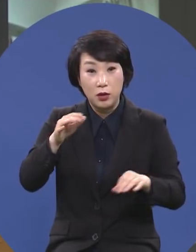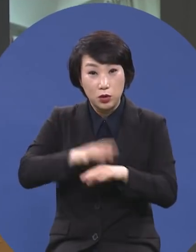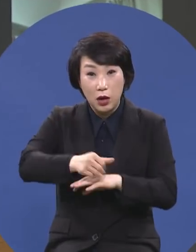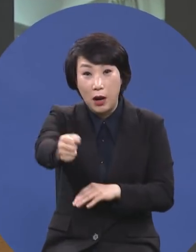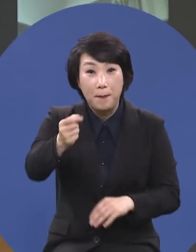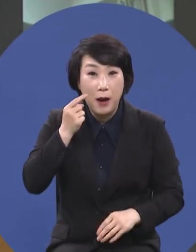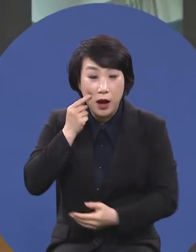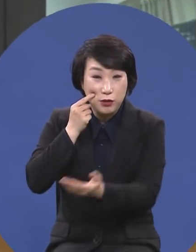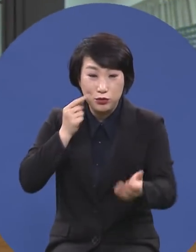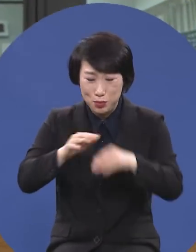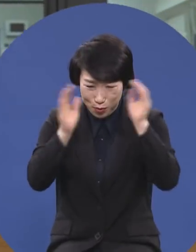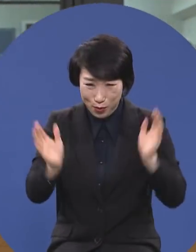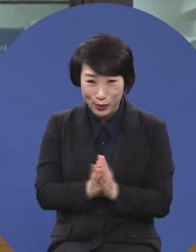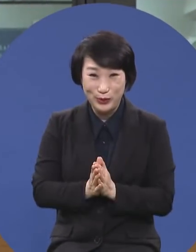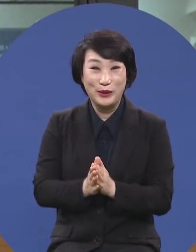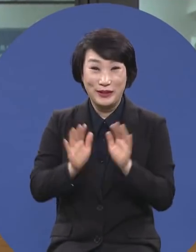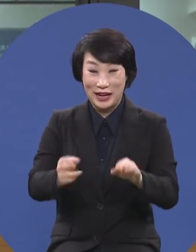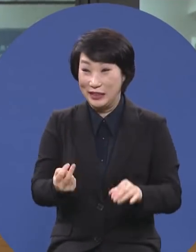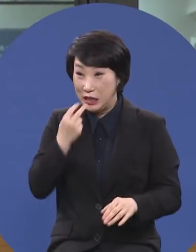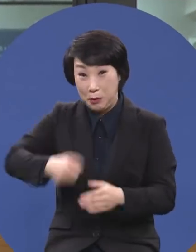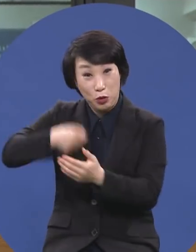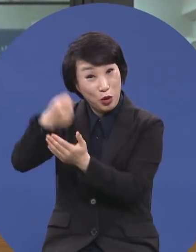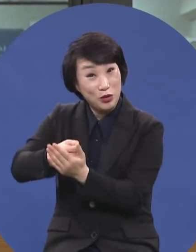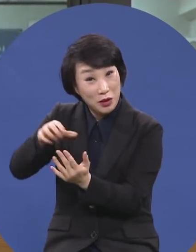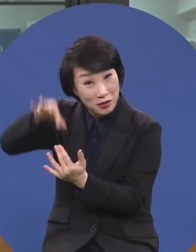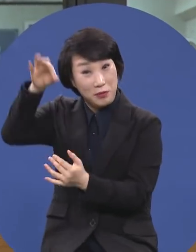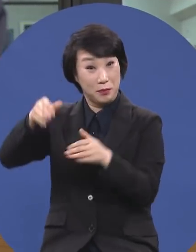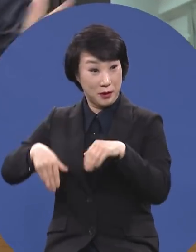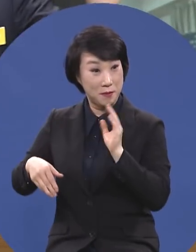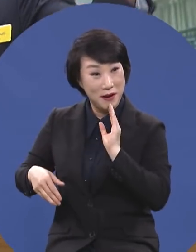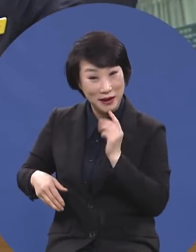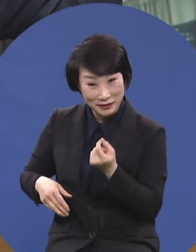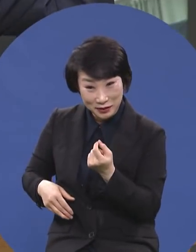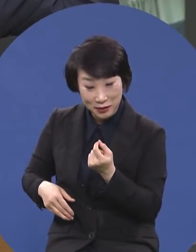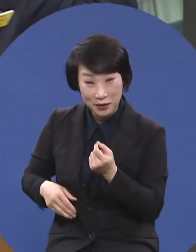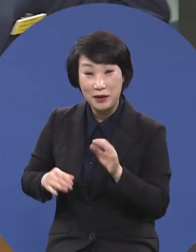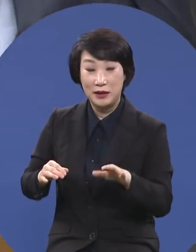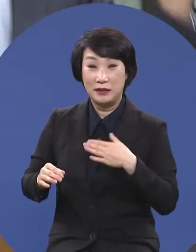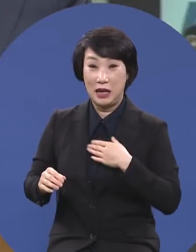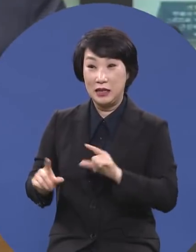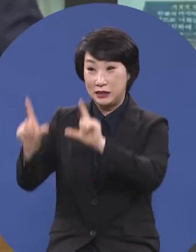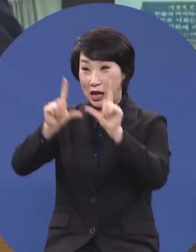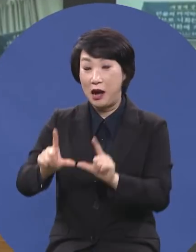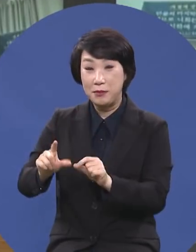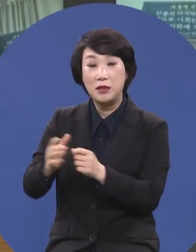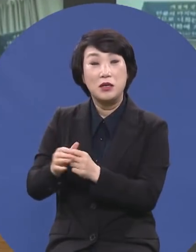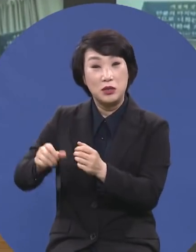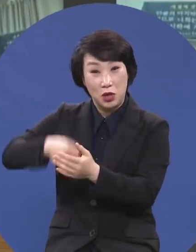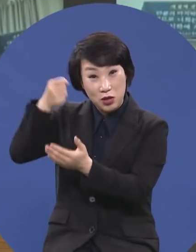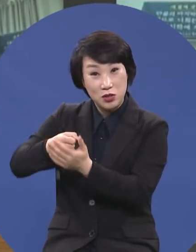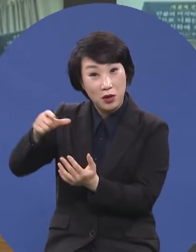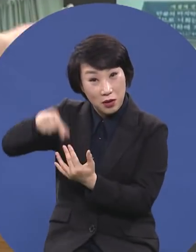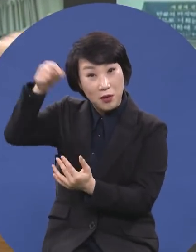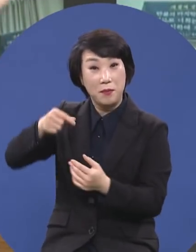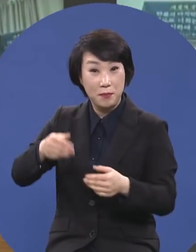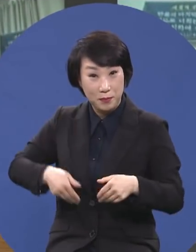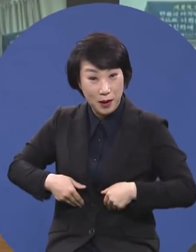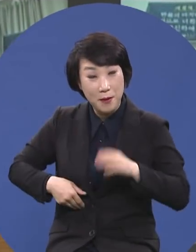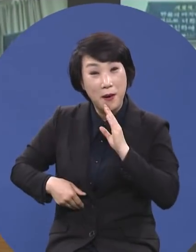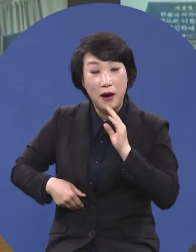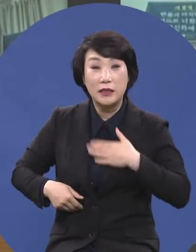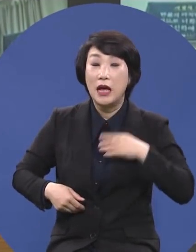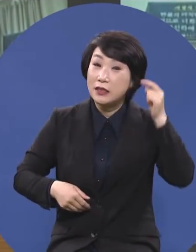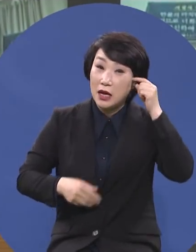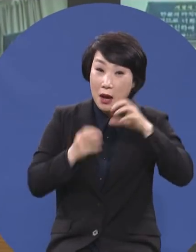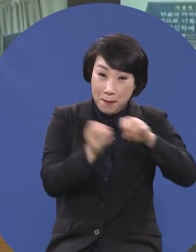우리는 다 생명을 선택하기 위해서, 삶을 선택하기 위해서 자기 확신을